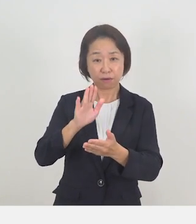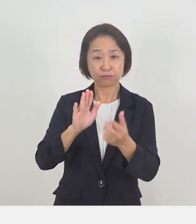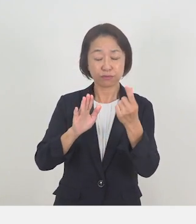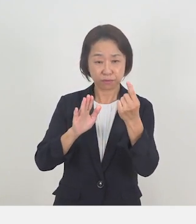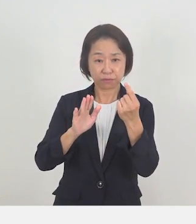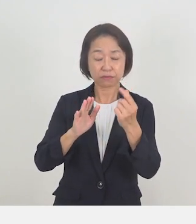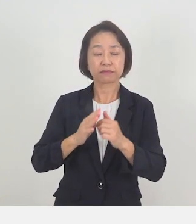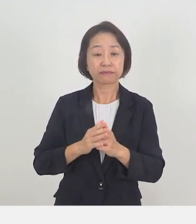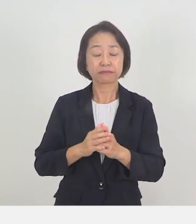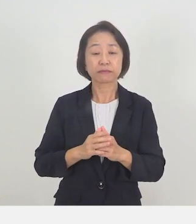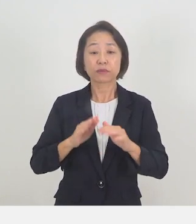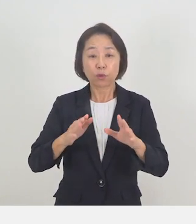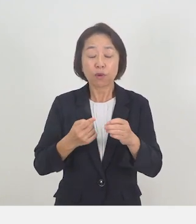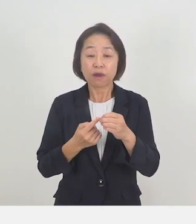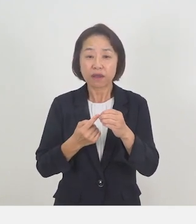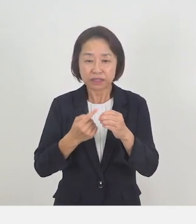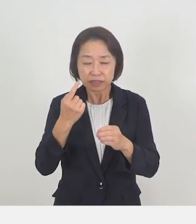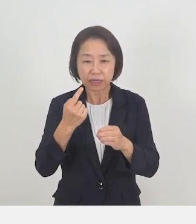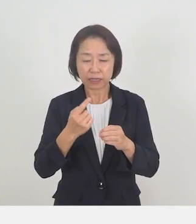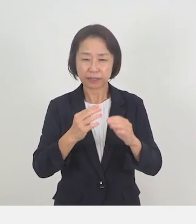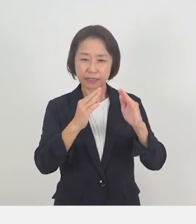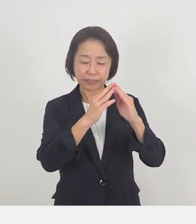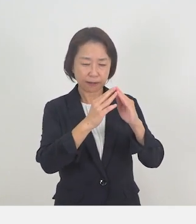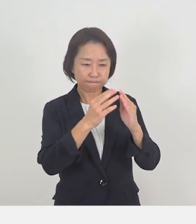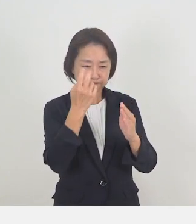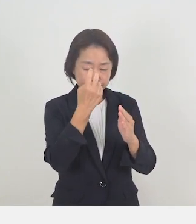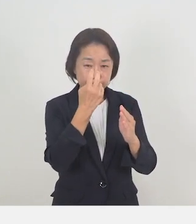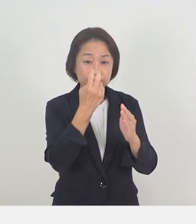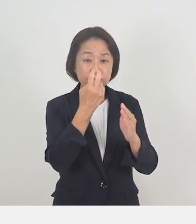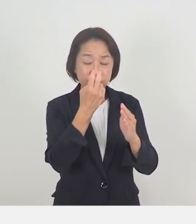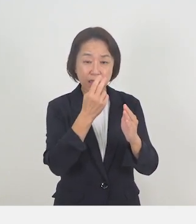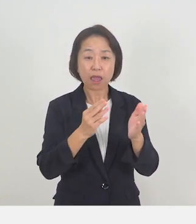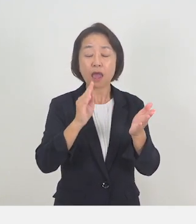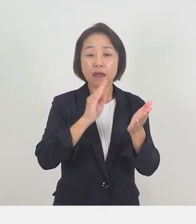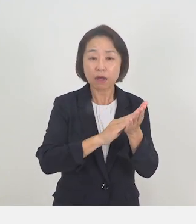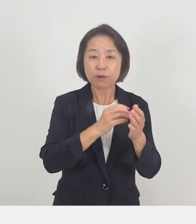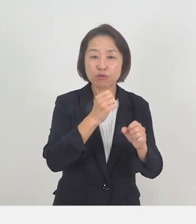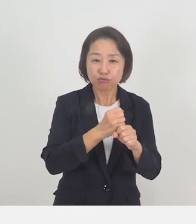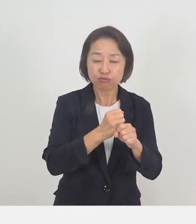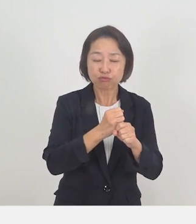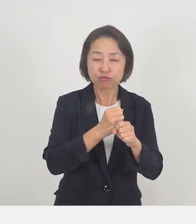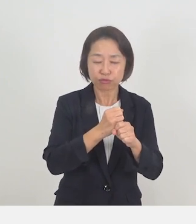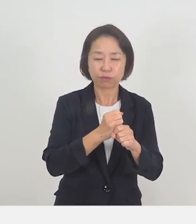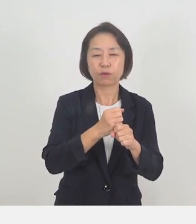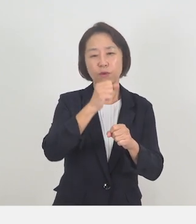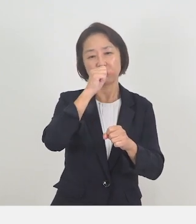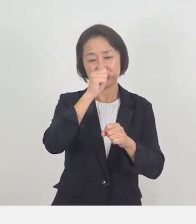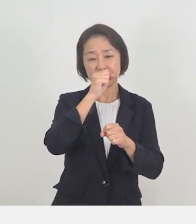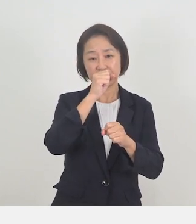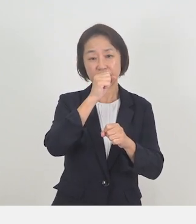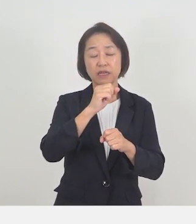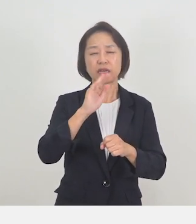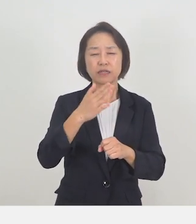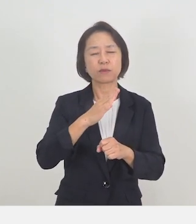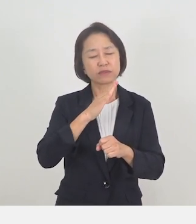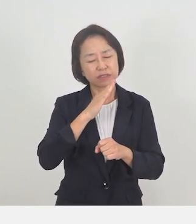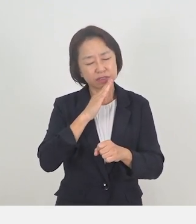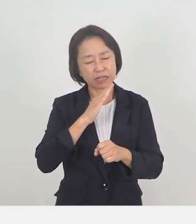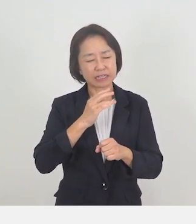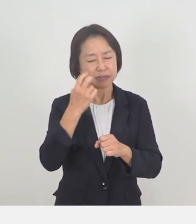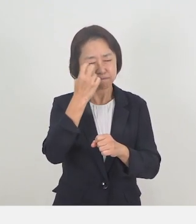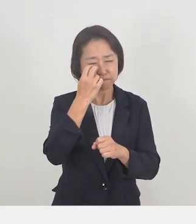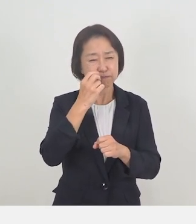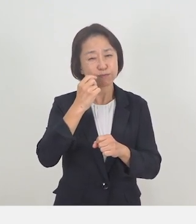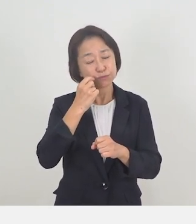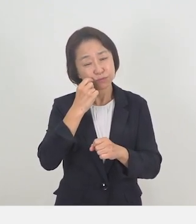流通を期に現状を調査して省性能ラベルを作成することも望ましいですが現実的には困難な